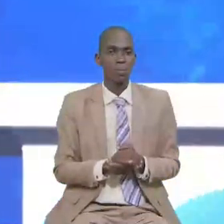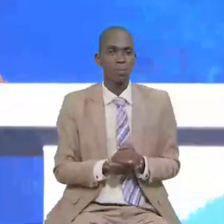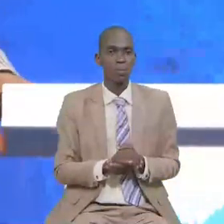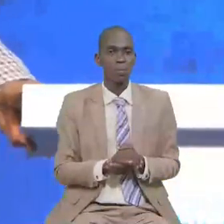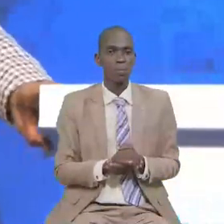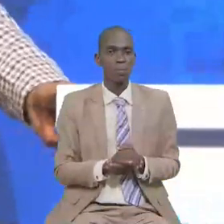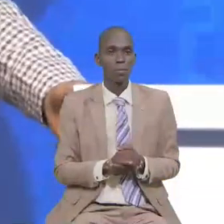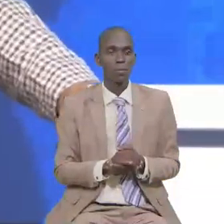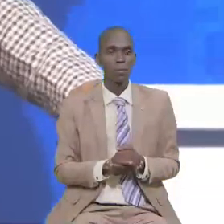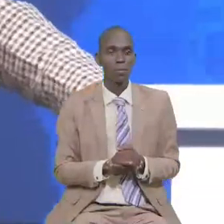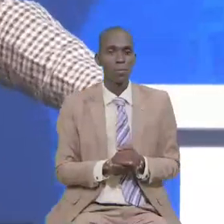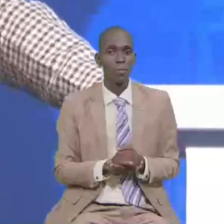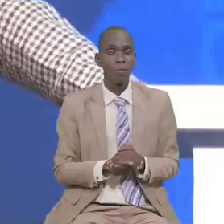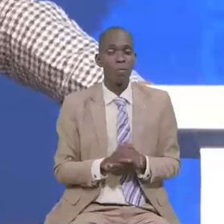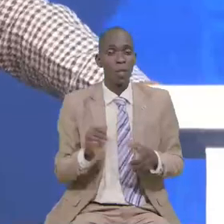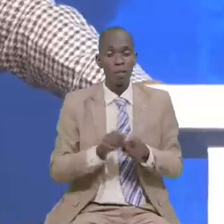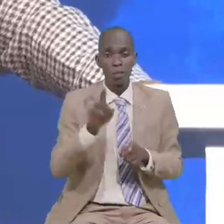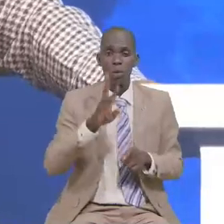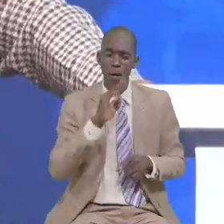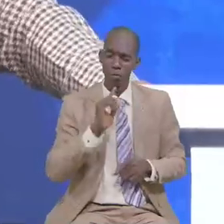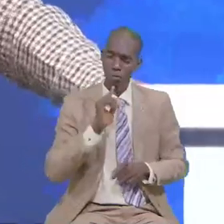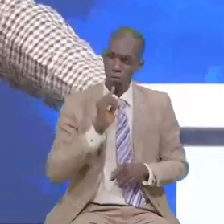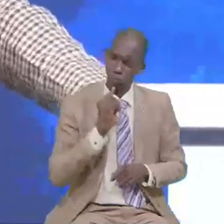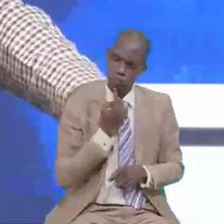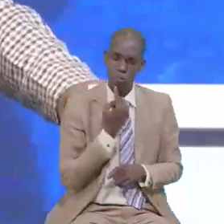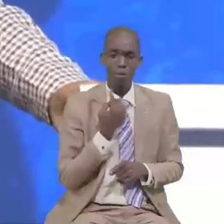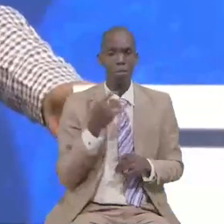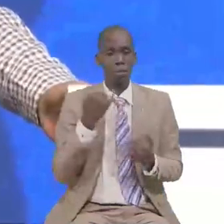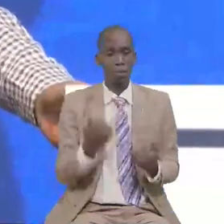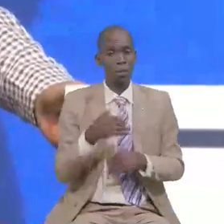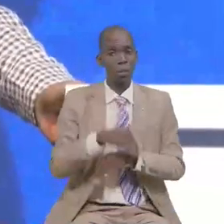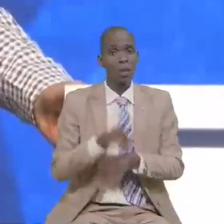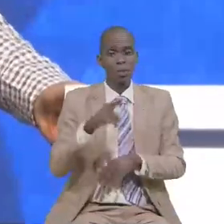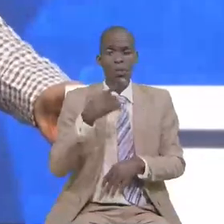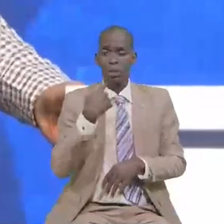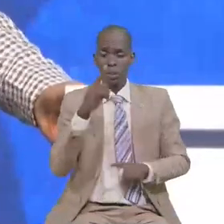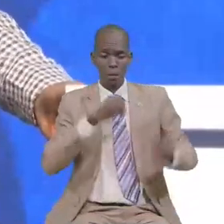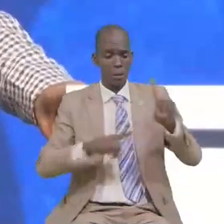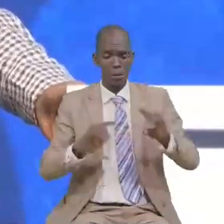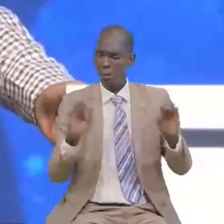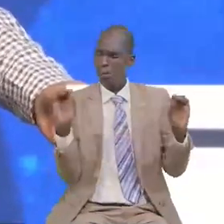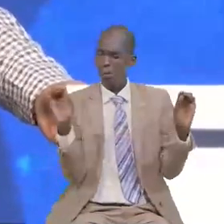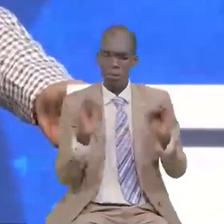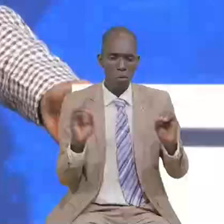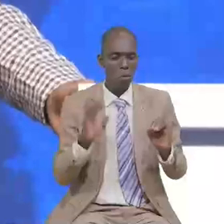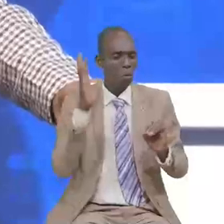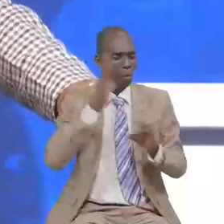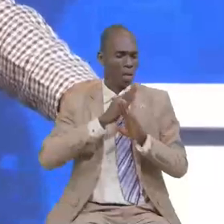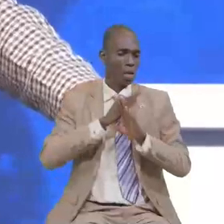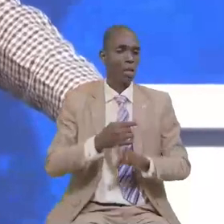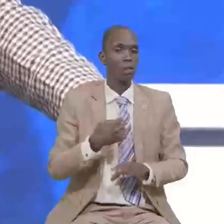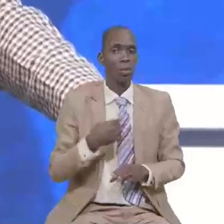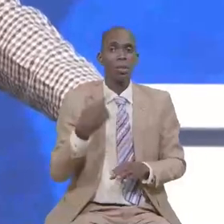paralytique était couché. Comme tu es sincère, sérieux ce soir. Et tu dis, rien ne m'empêchera.